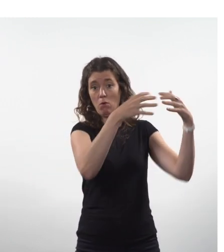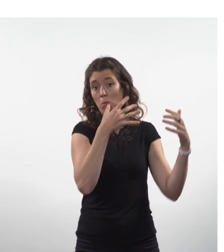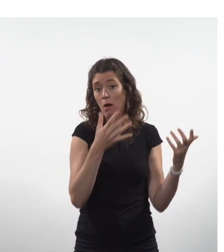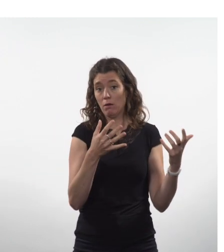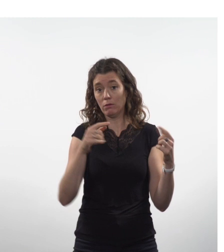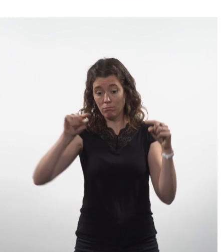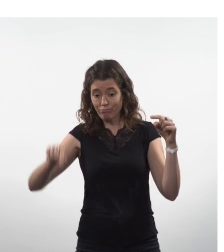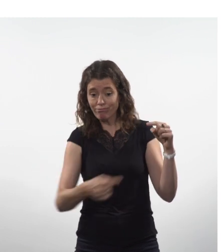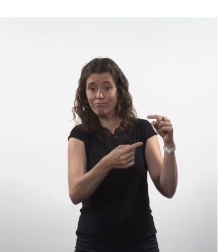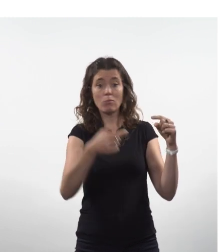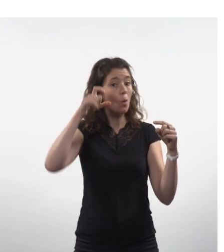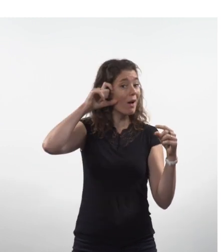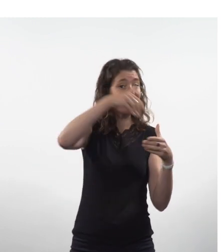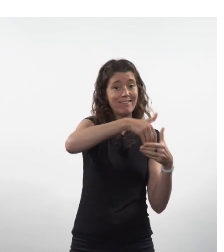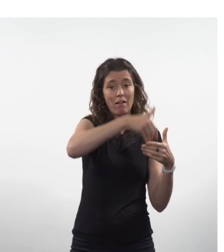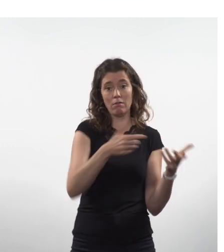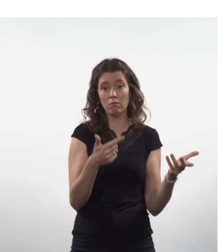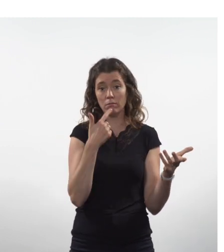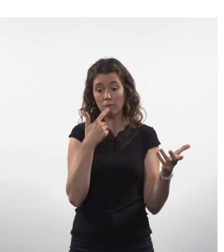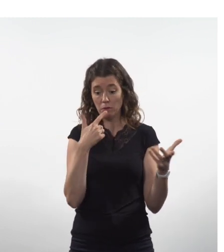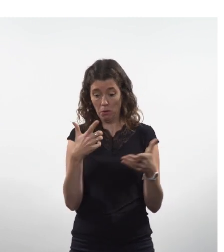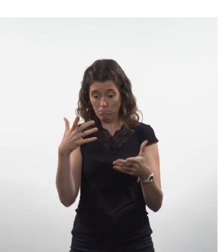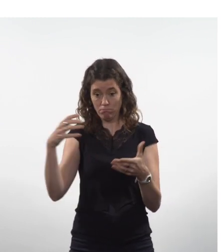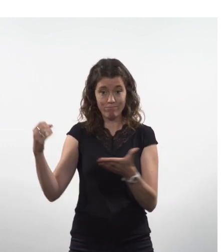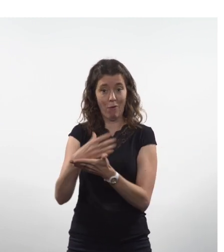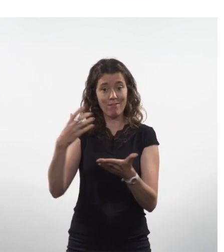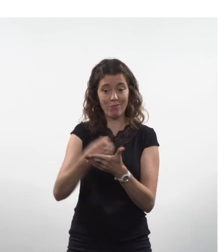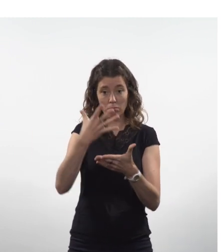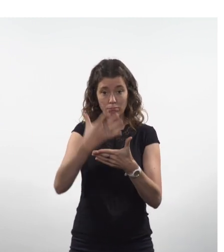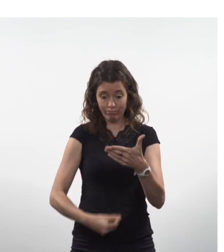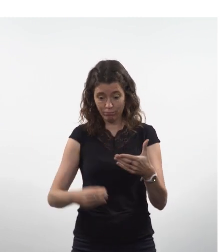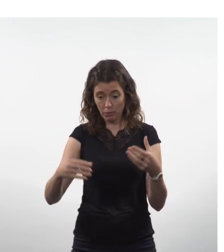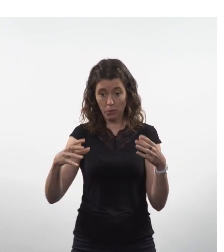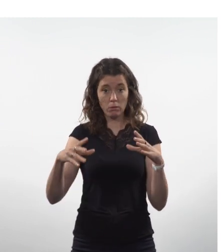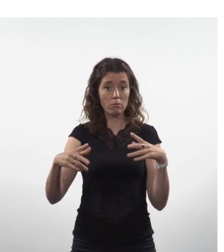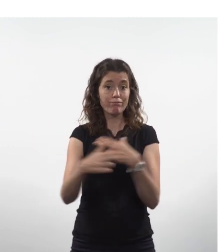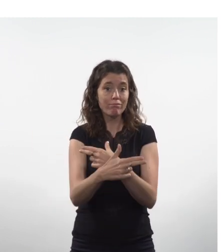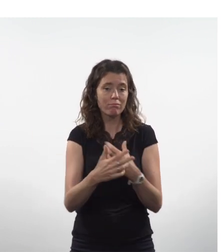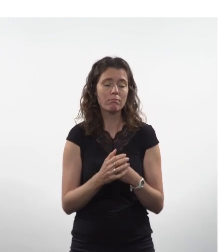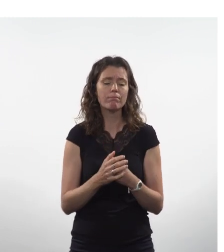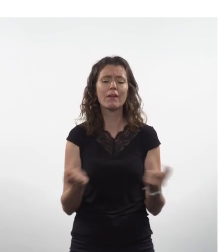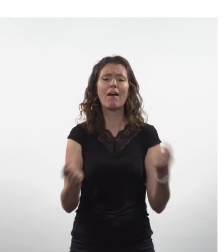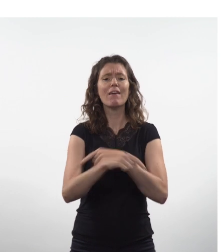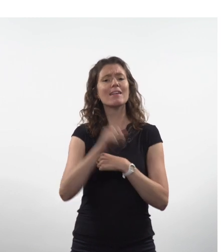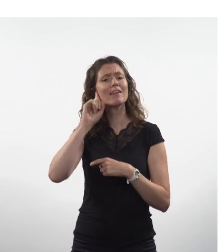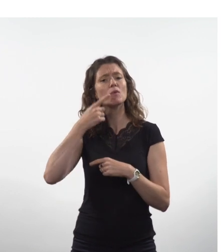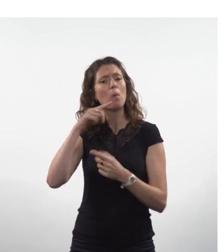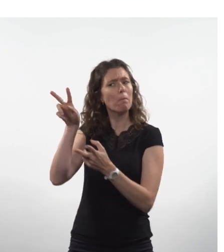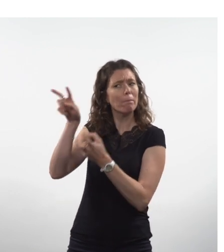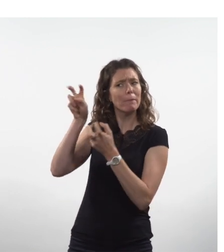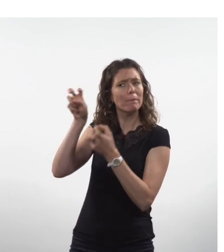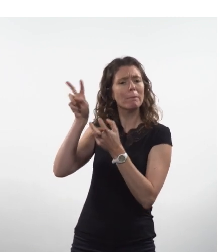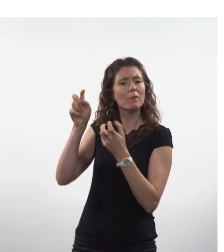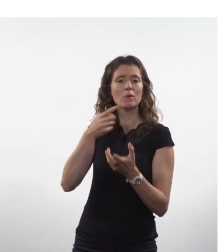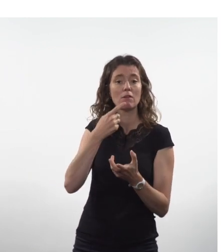l'oreille interne. Donc, on a une perturbation de la transmission du son. À contrario, la surdité de perception,